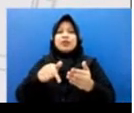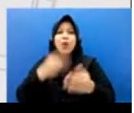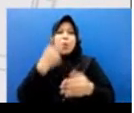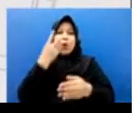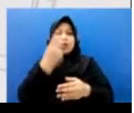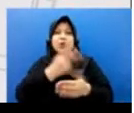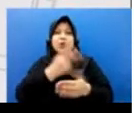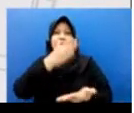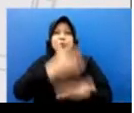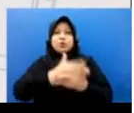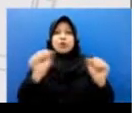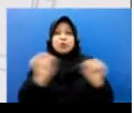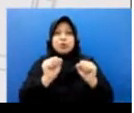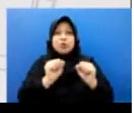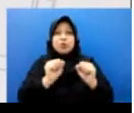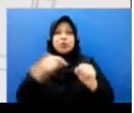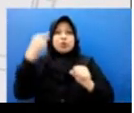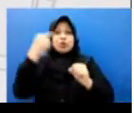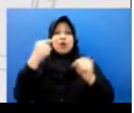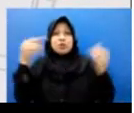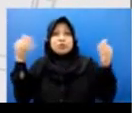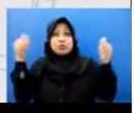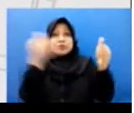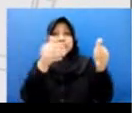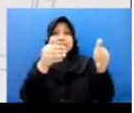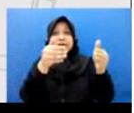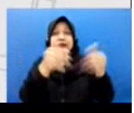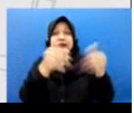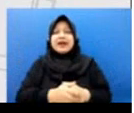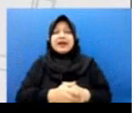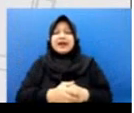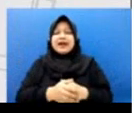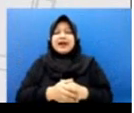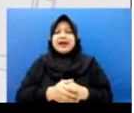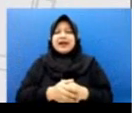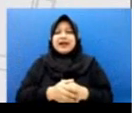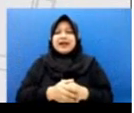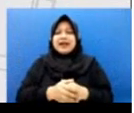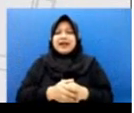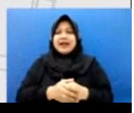fenomena sosial yang terjadi di internet itu sebetulnya sama dengan di lingkungan nyata.